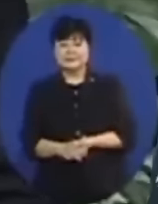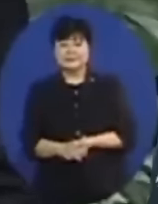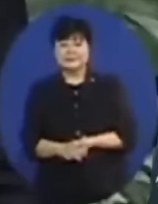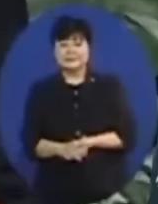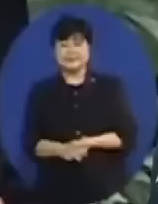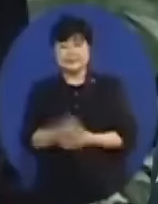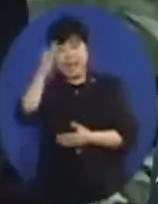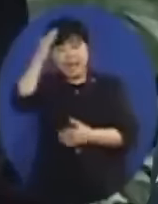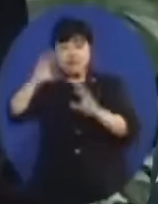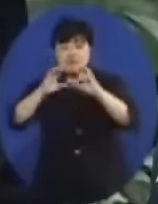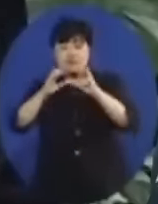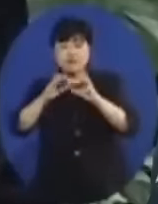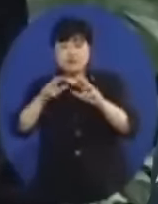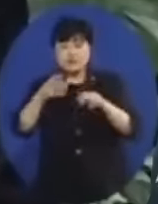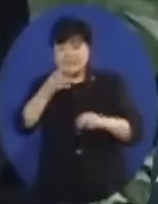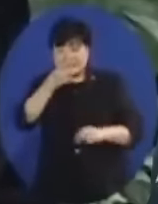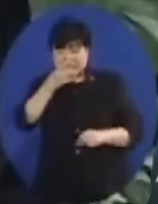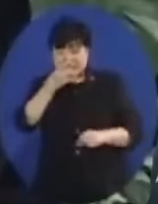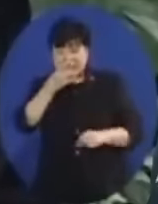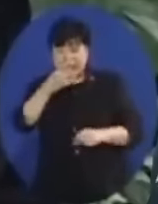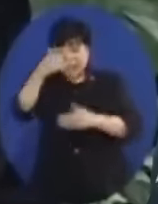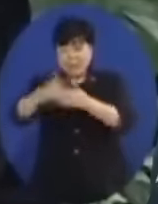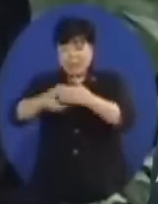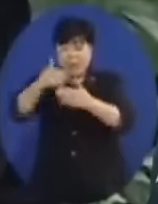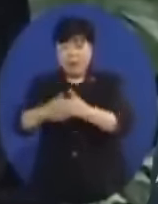그런데 우리나라에는 지금 쌀이